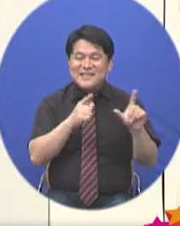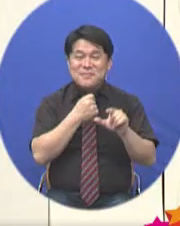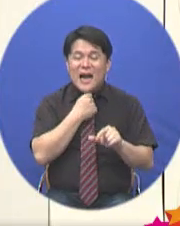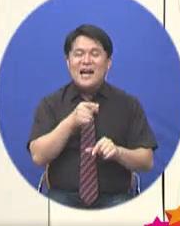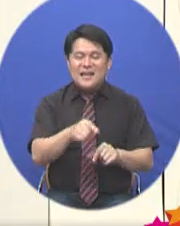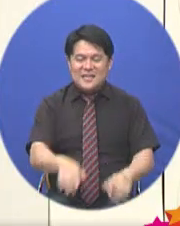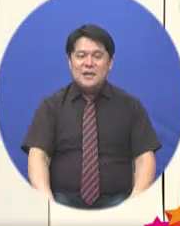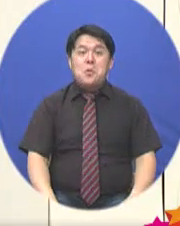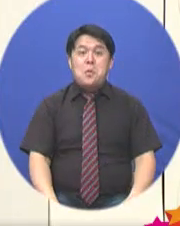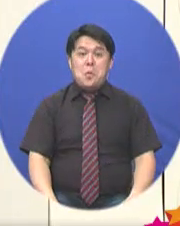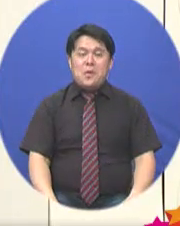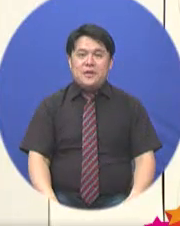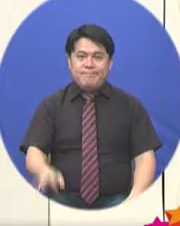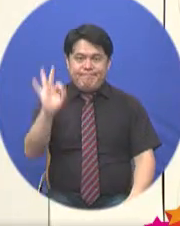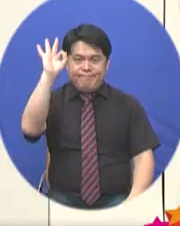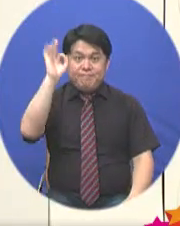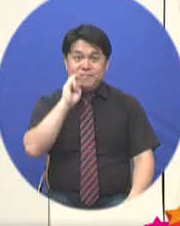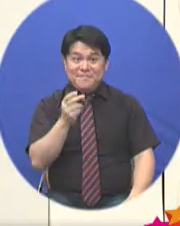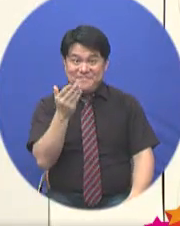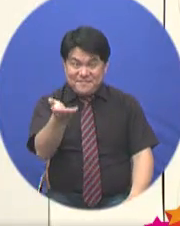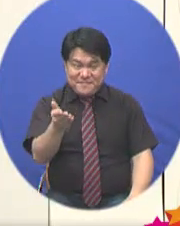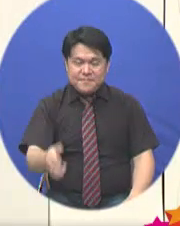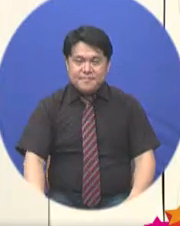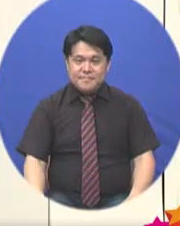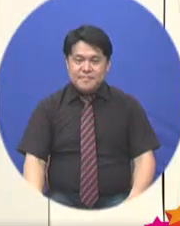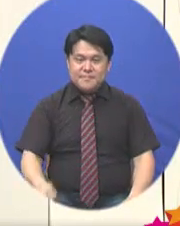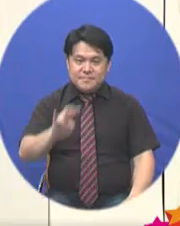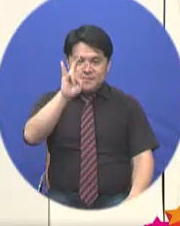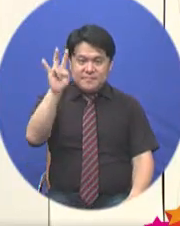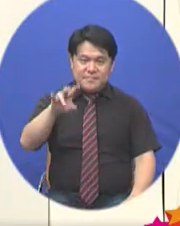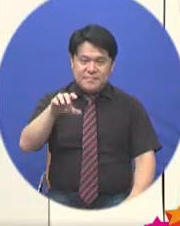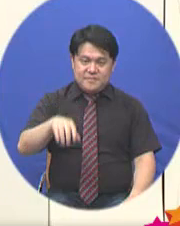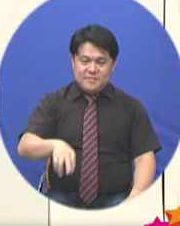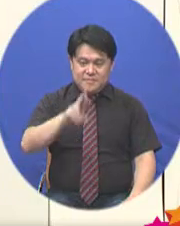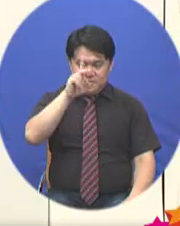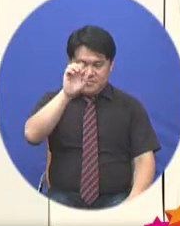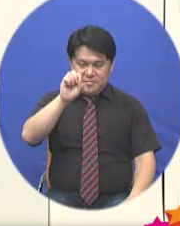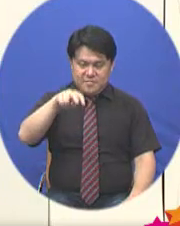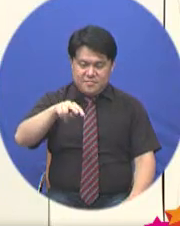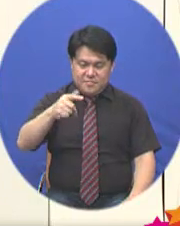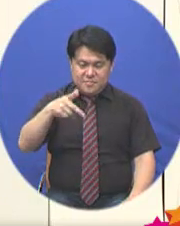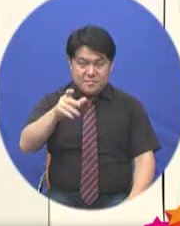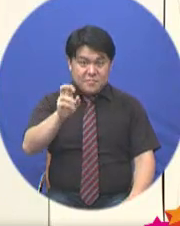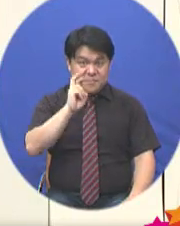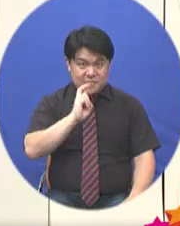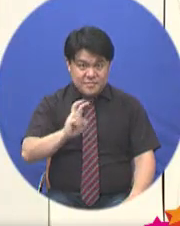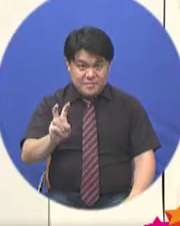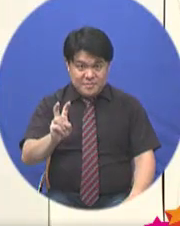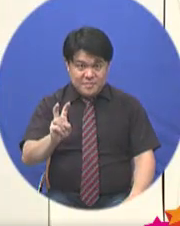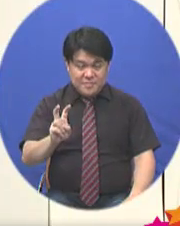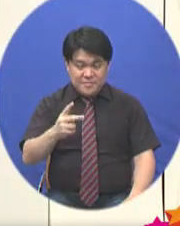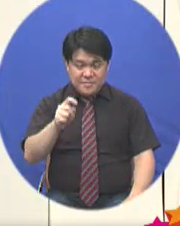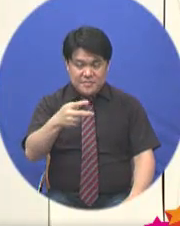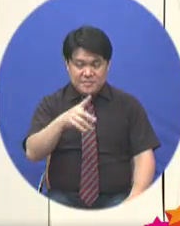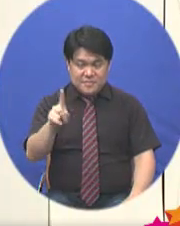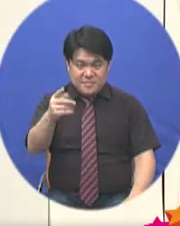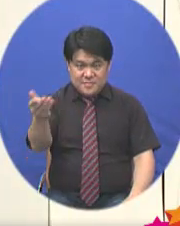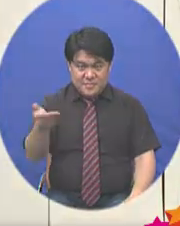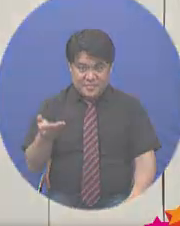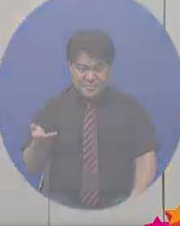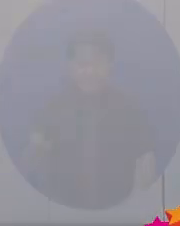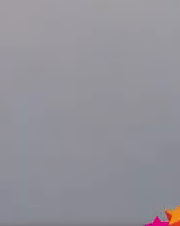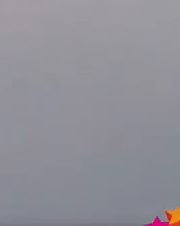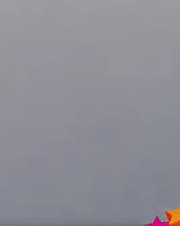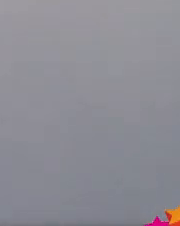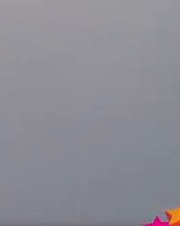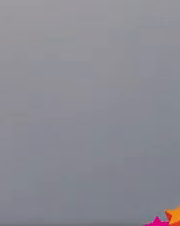좋습니다, 좋습니다. 아, 예, 자 음악 드릴게요. 예. 시흥에서 박윤창님이 부릅니다. 달래강.